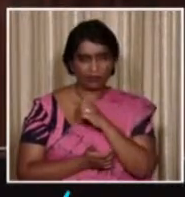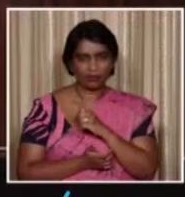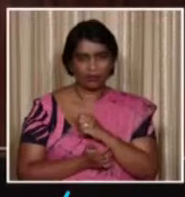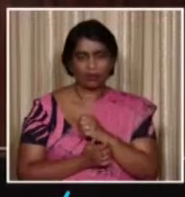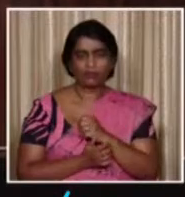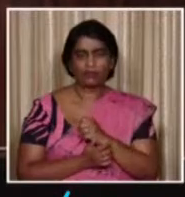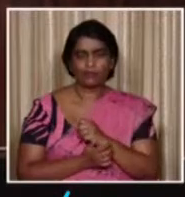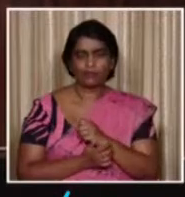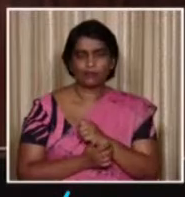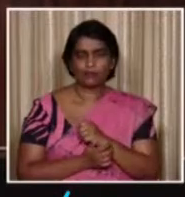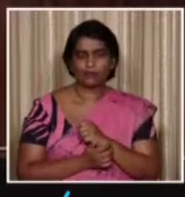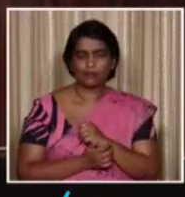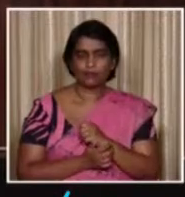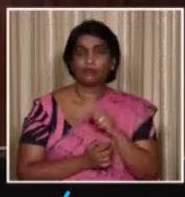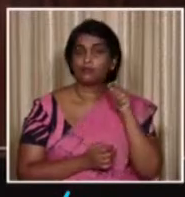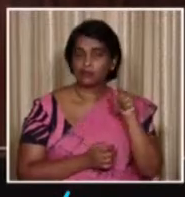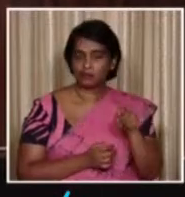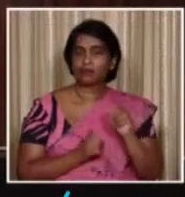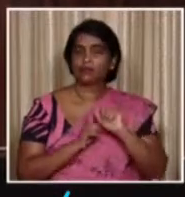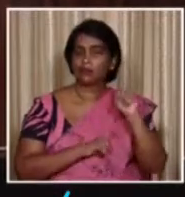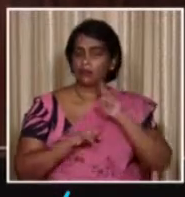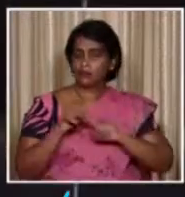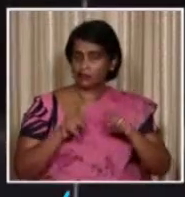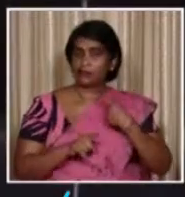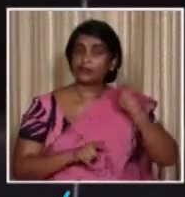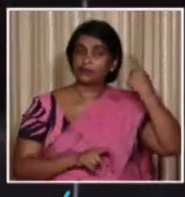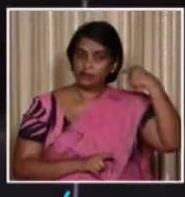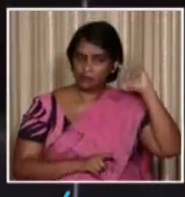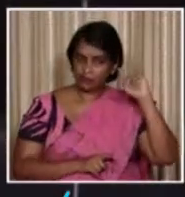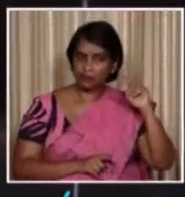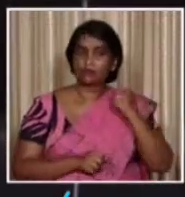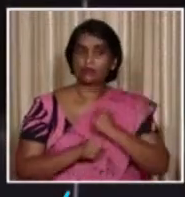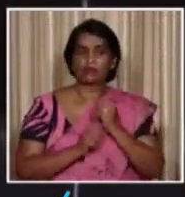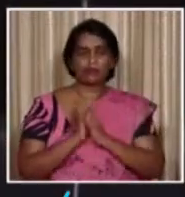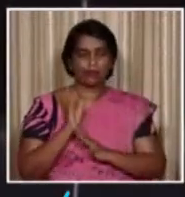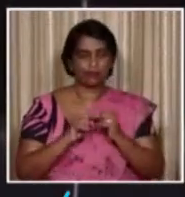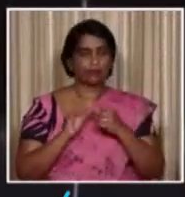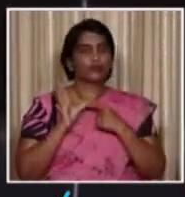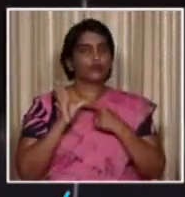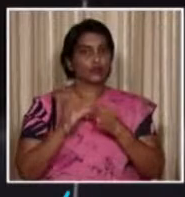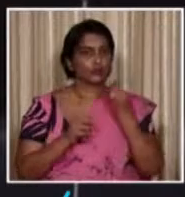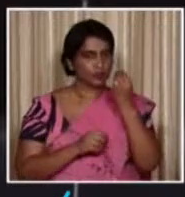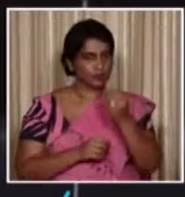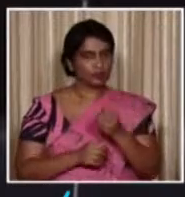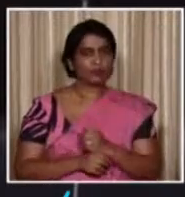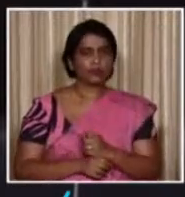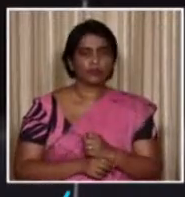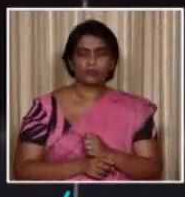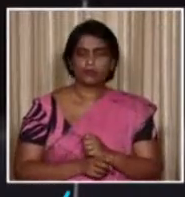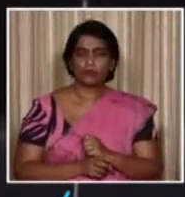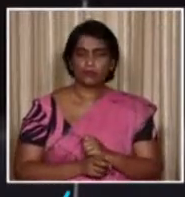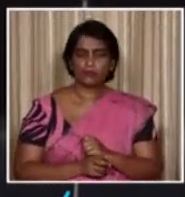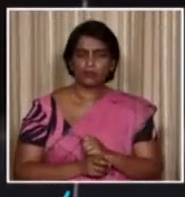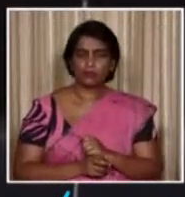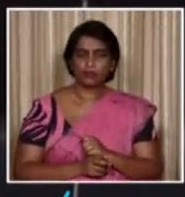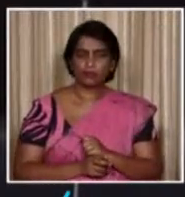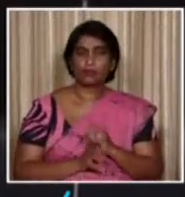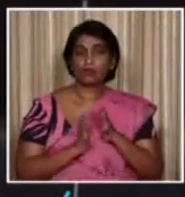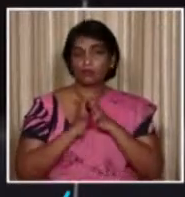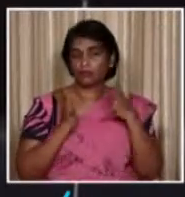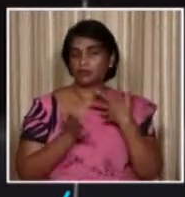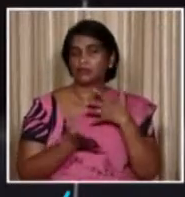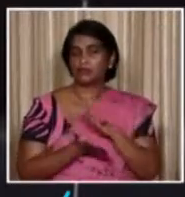මේ අගමැතිතුමනි මේ ගැන සභාවේ ඊයේත් මගේ රාජමැතිතුමා පිළිතුරක් දුන්නා මෙතුමා මොම